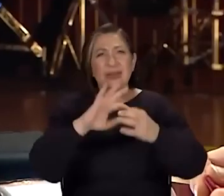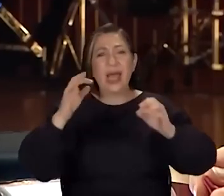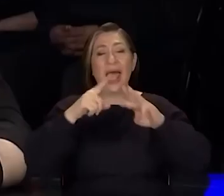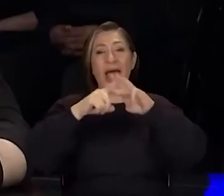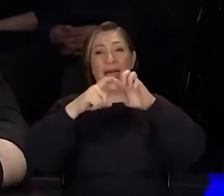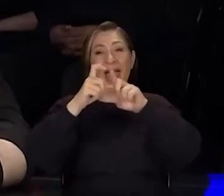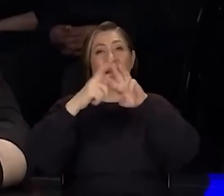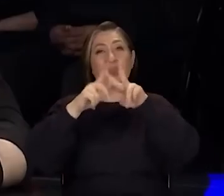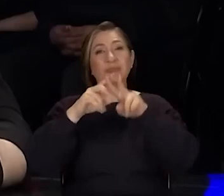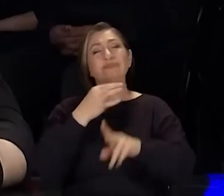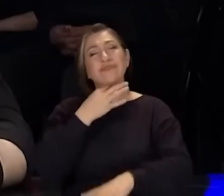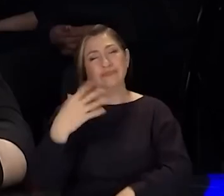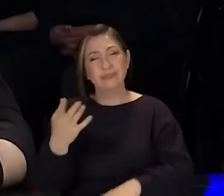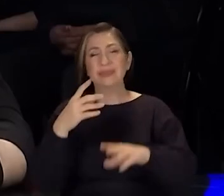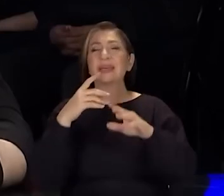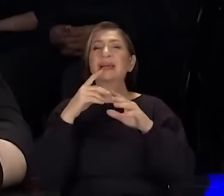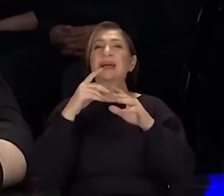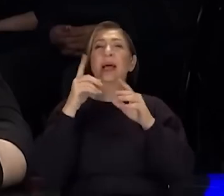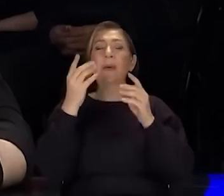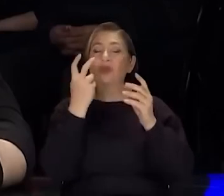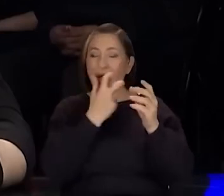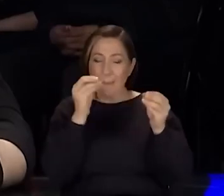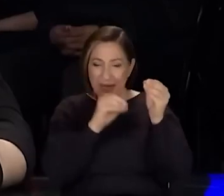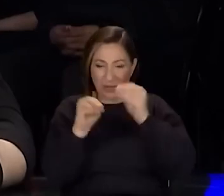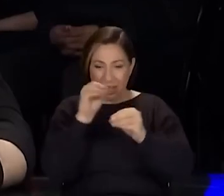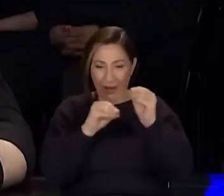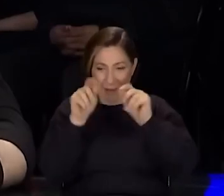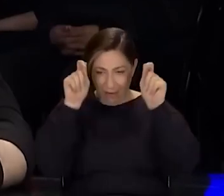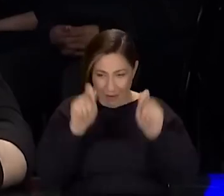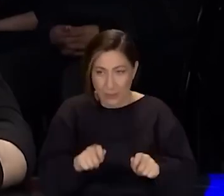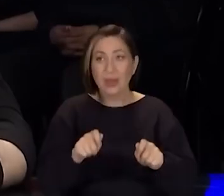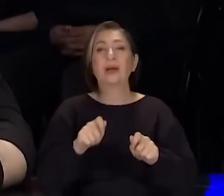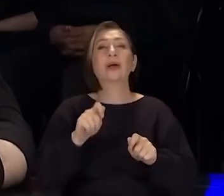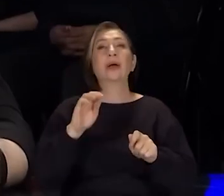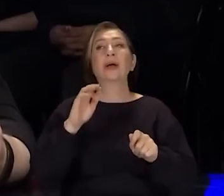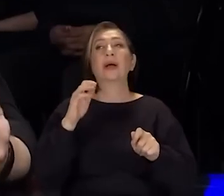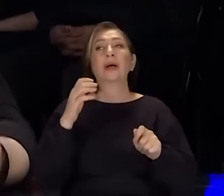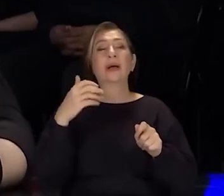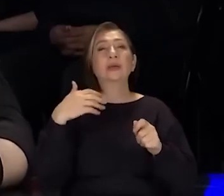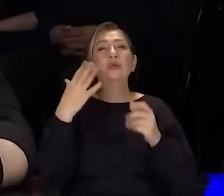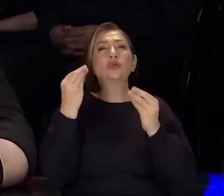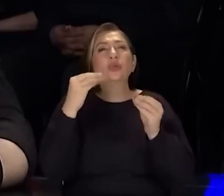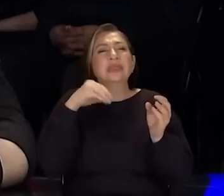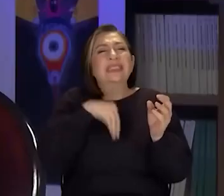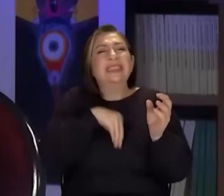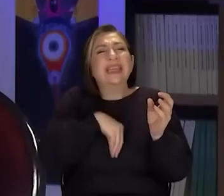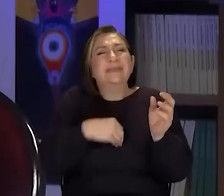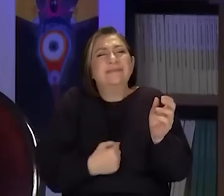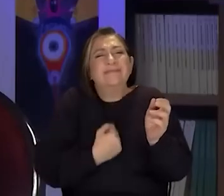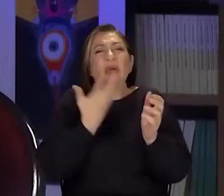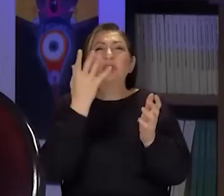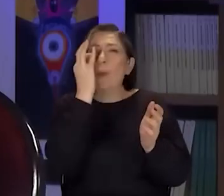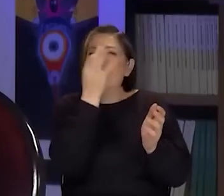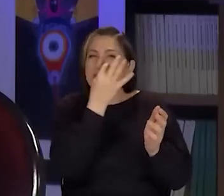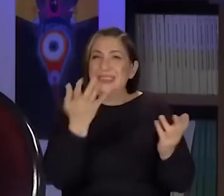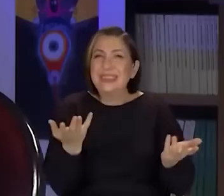Erdem sağ olsun Erdem Tarabuş'la beraber besteyi yaptık ve çok içten ve çok